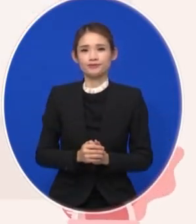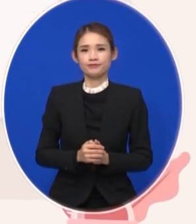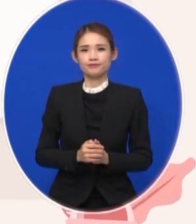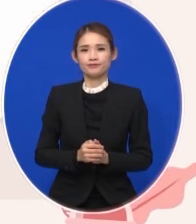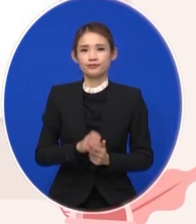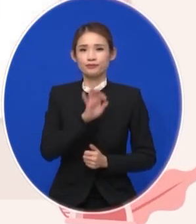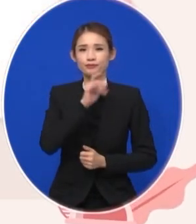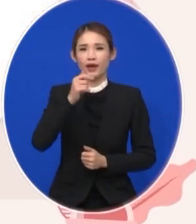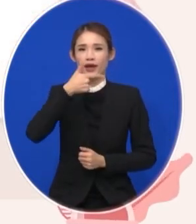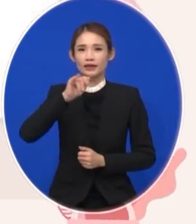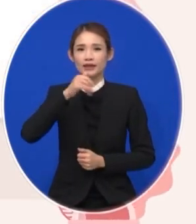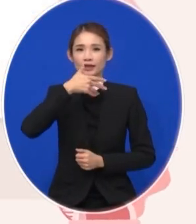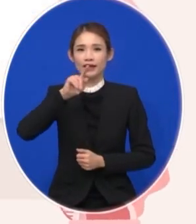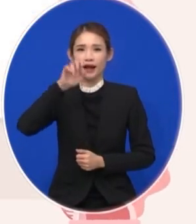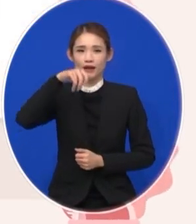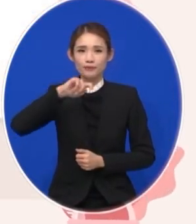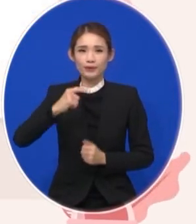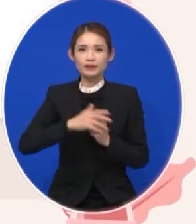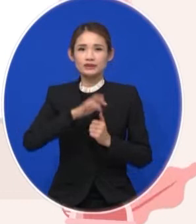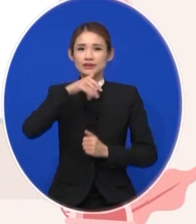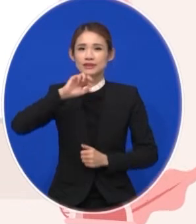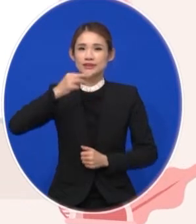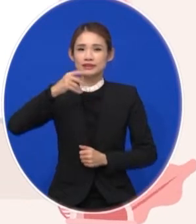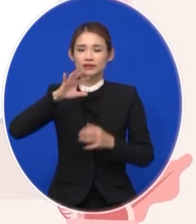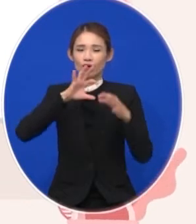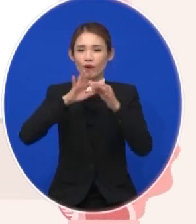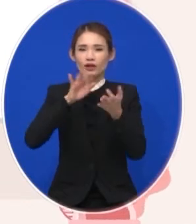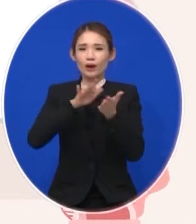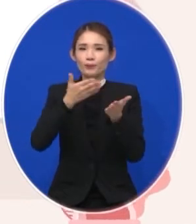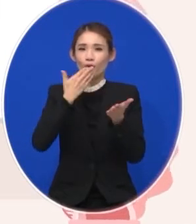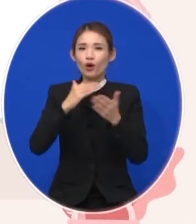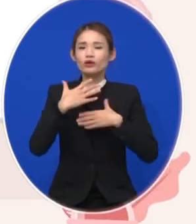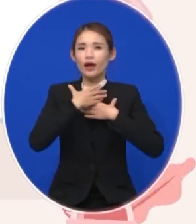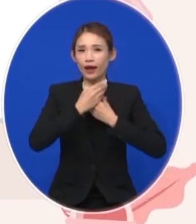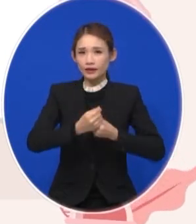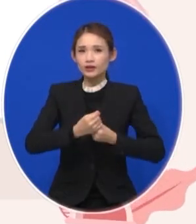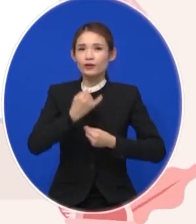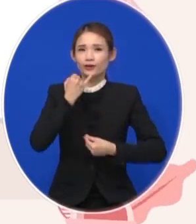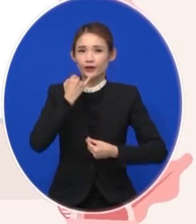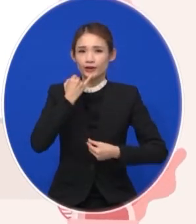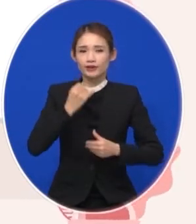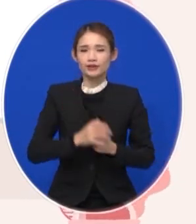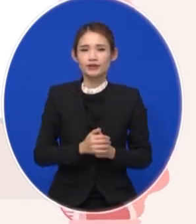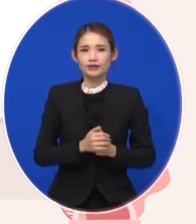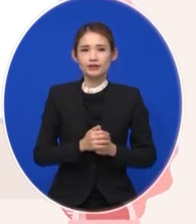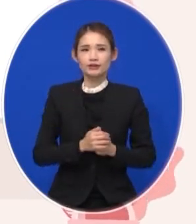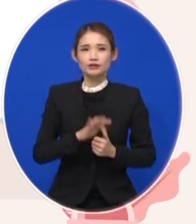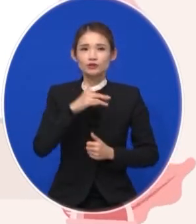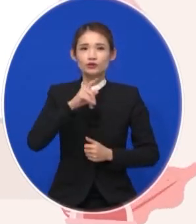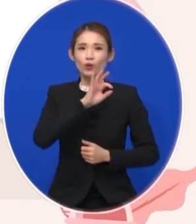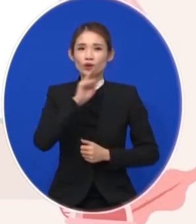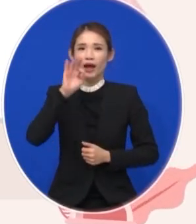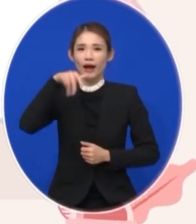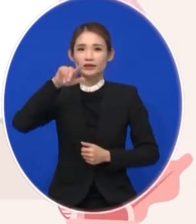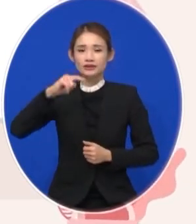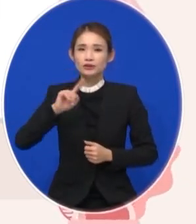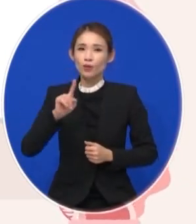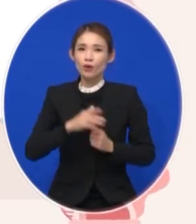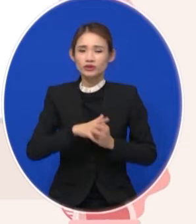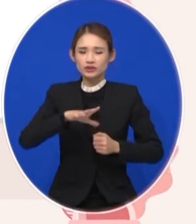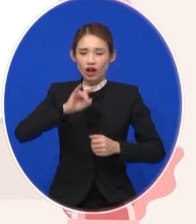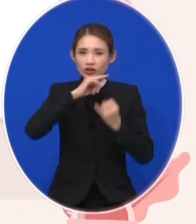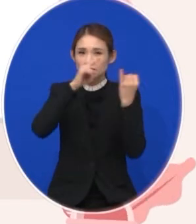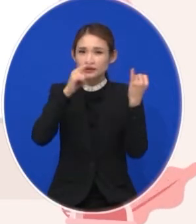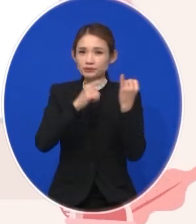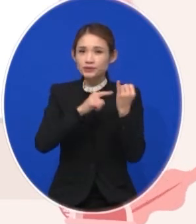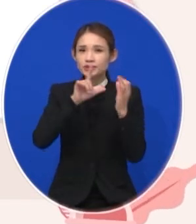페니라민과 지르텍을 복용해도 산모와 태아에게 안전합니다. 소양증은 첫 임신일 때 임신 후반에